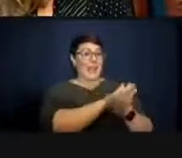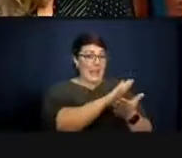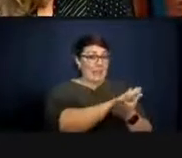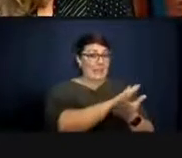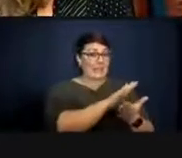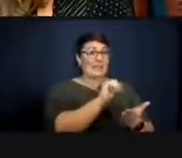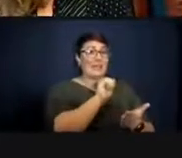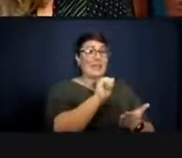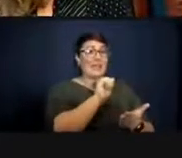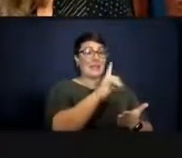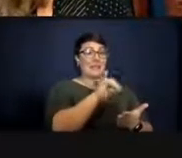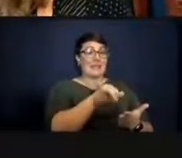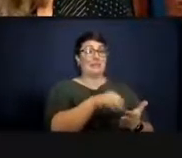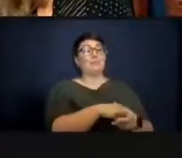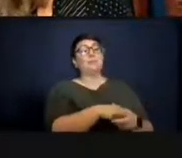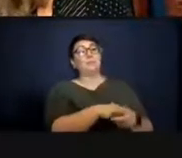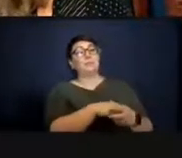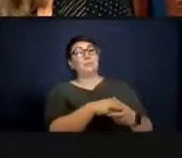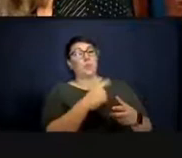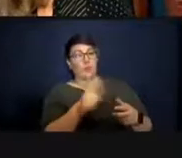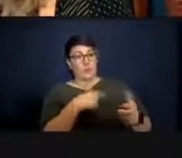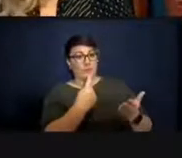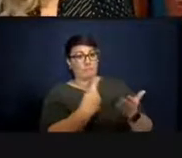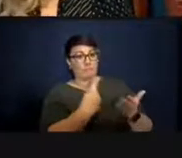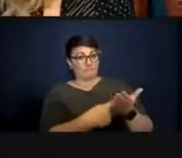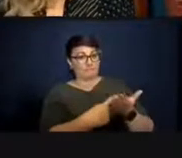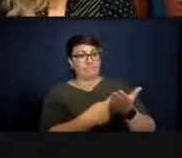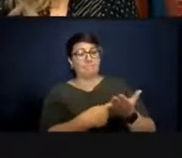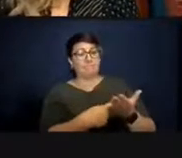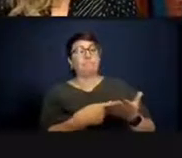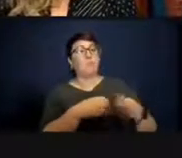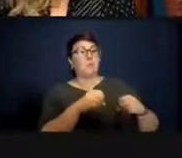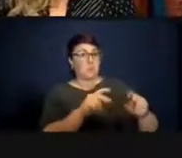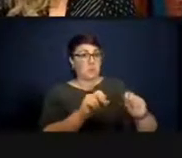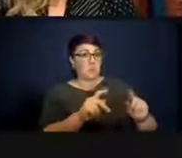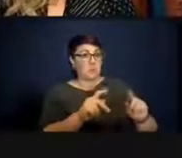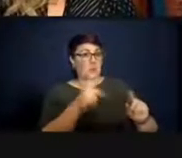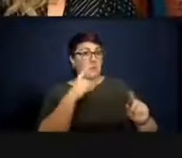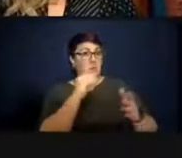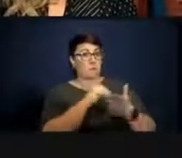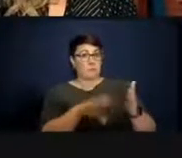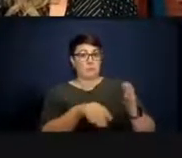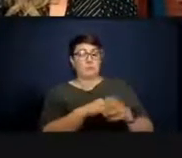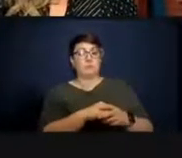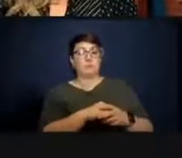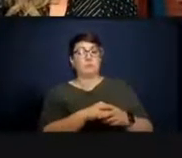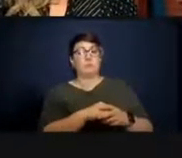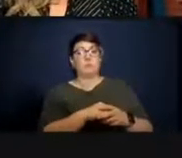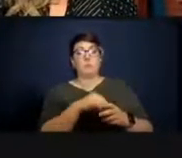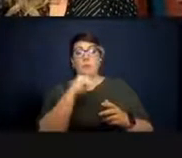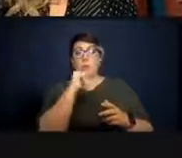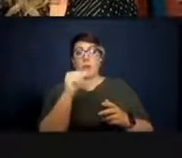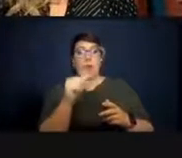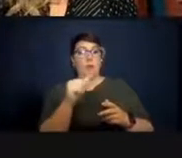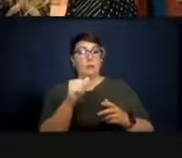zungumza na watu ninge tunapozungumza kuhusu kujenga fursa kwa